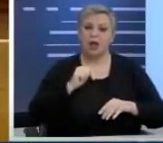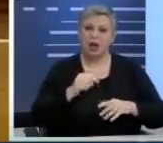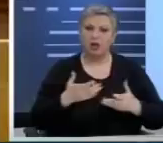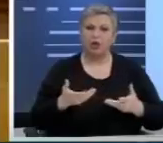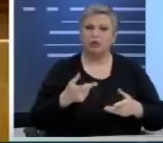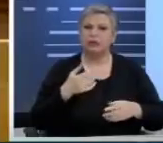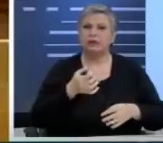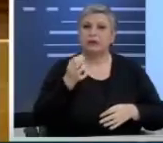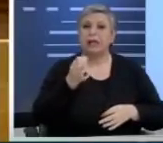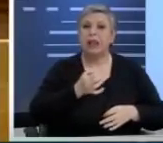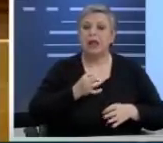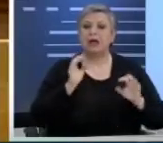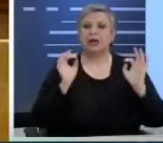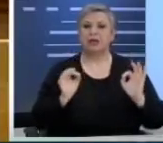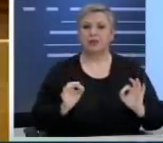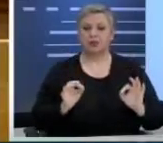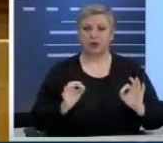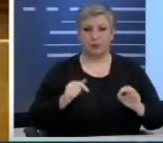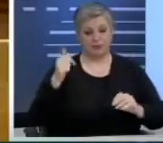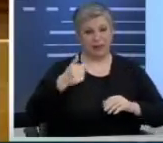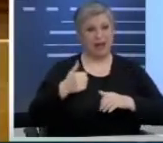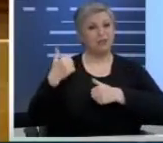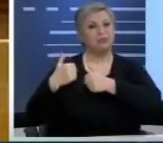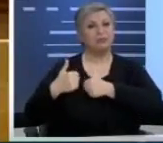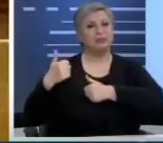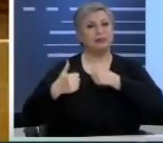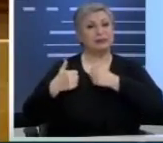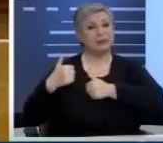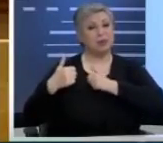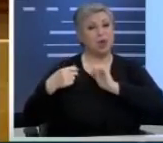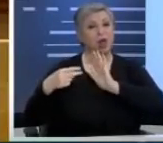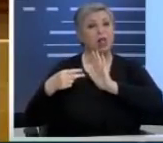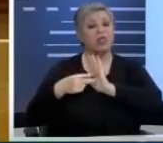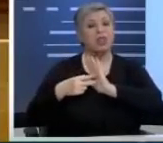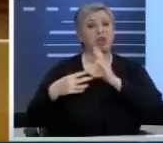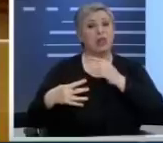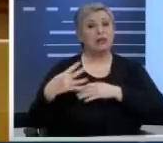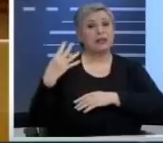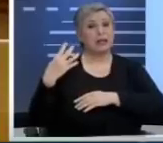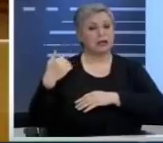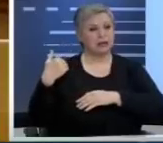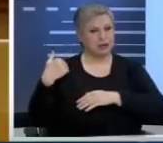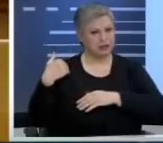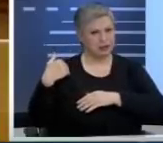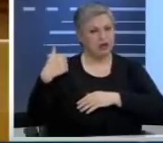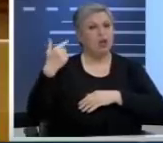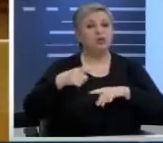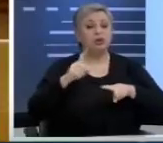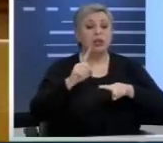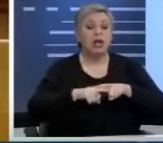λέει το Δουνουτού. Μετά από τον Ιούνιο του 2014, το ελληνικό